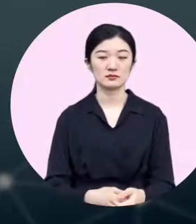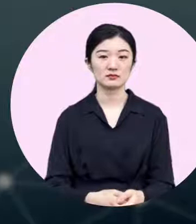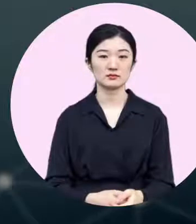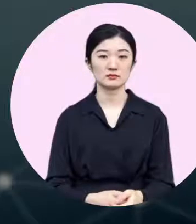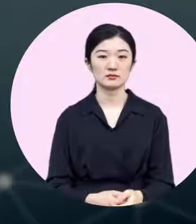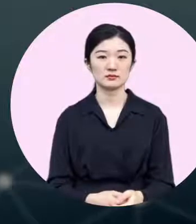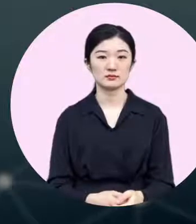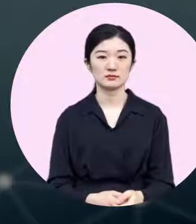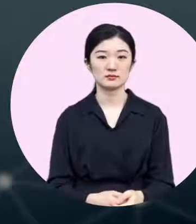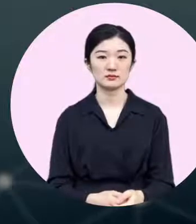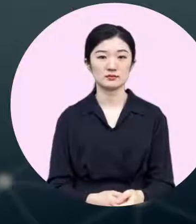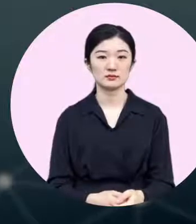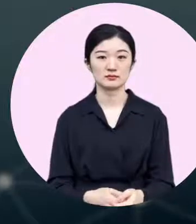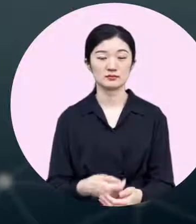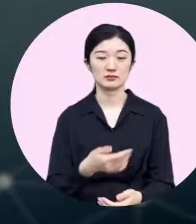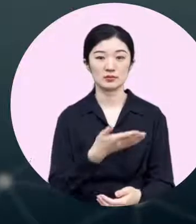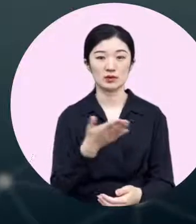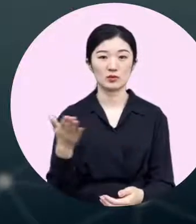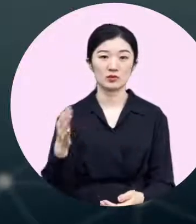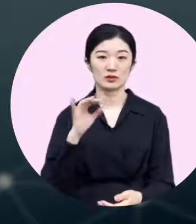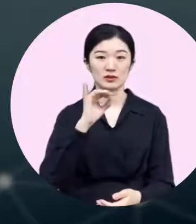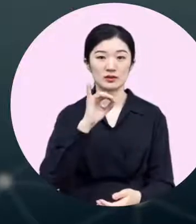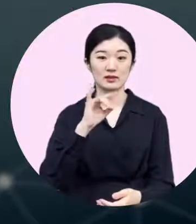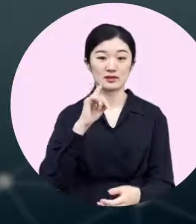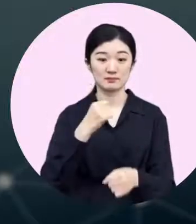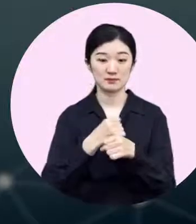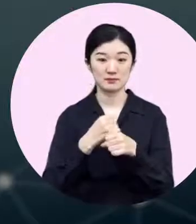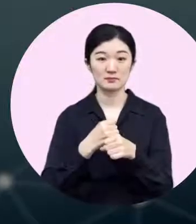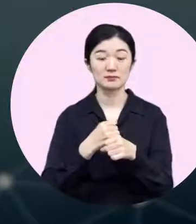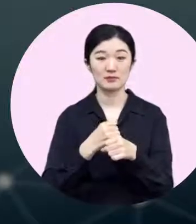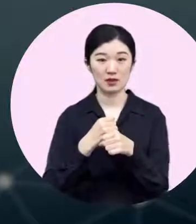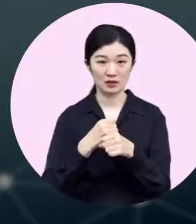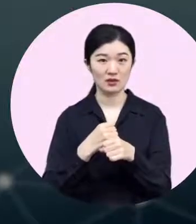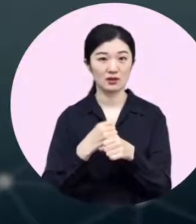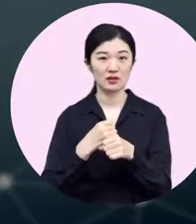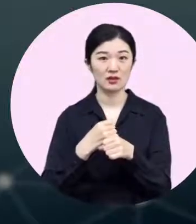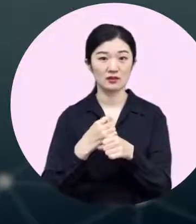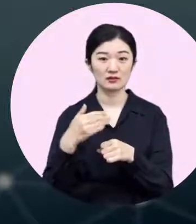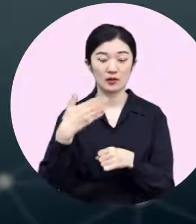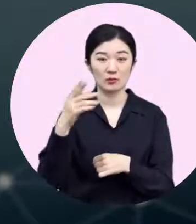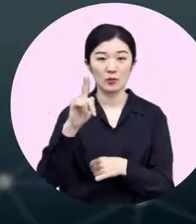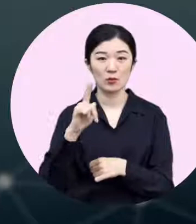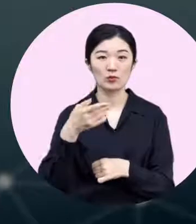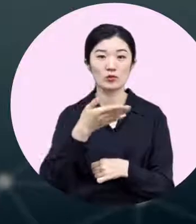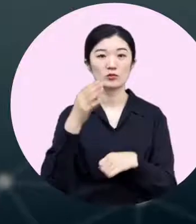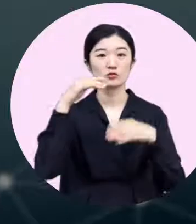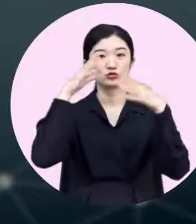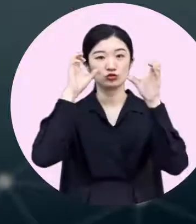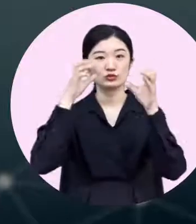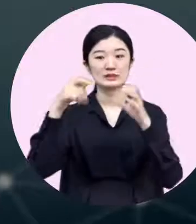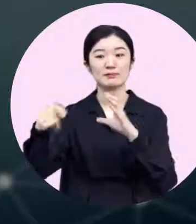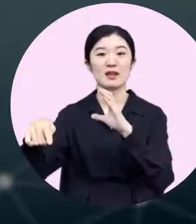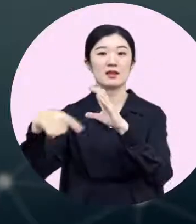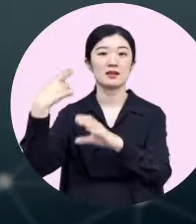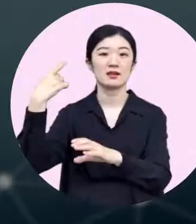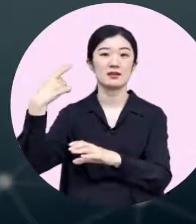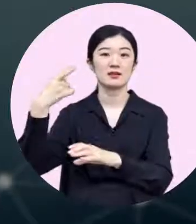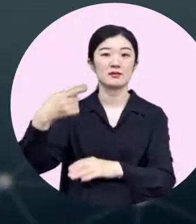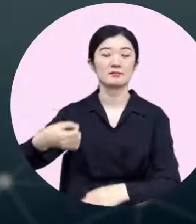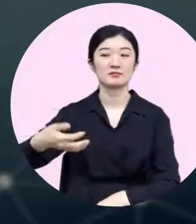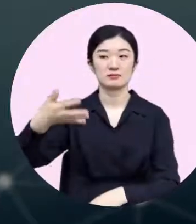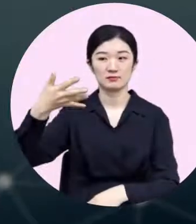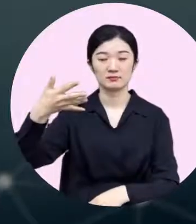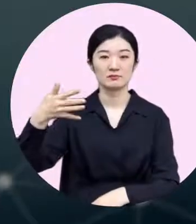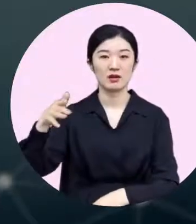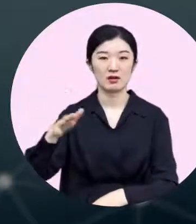있는데 계정 만들기 눌러주시면 됩니다. 그러면 이 이메일, 구글 이메일로 또 메일이 하나 날라올 거예요. 그럼